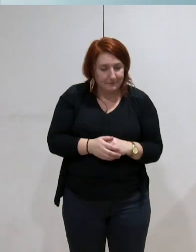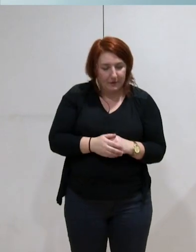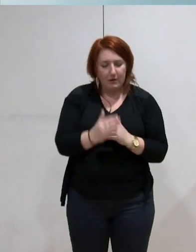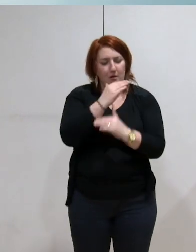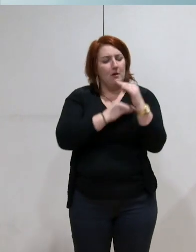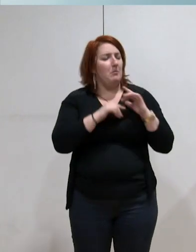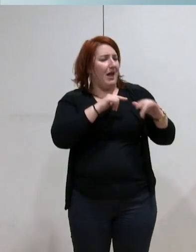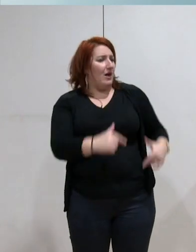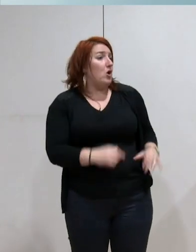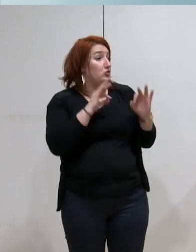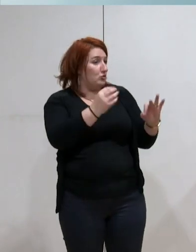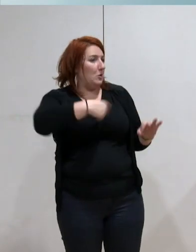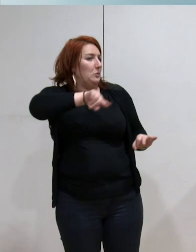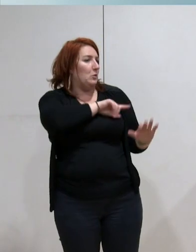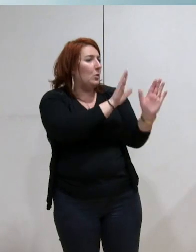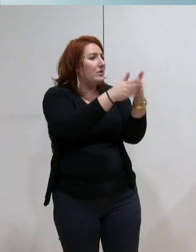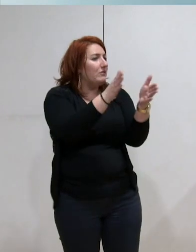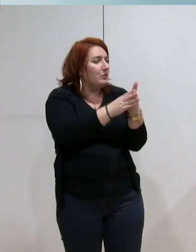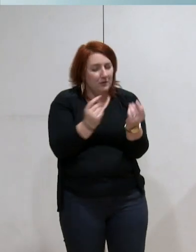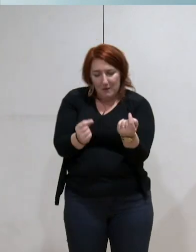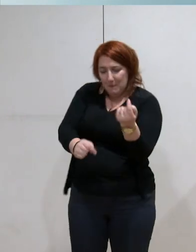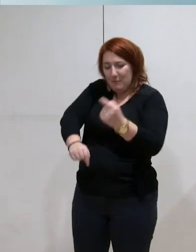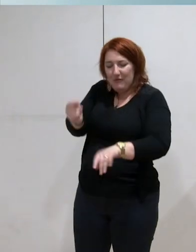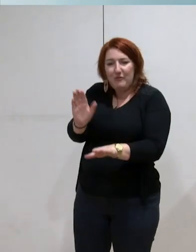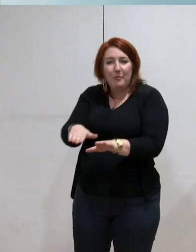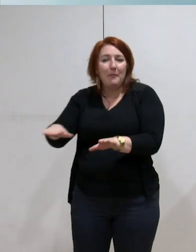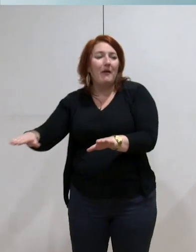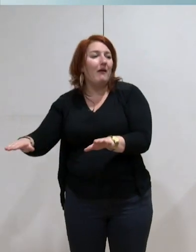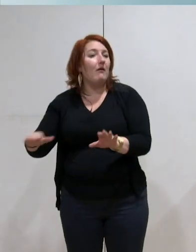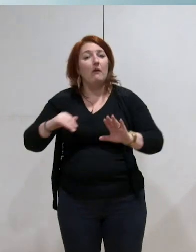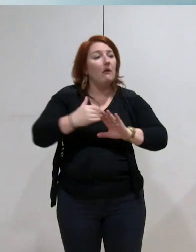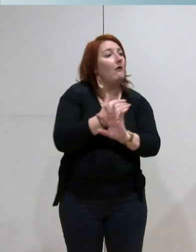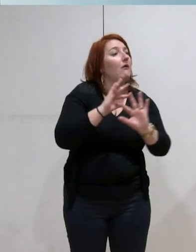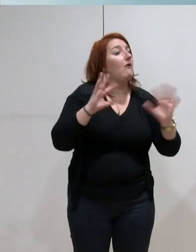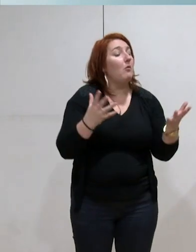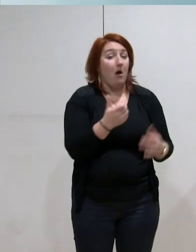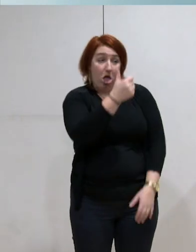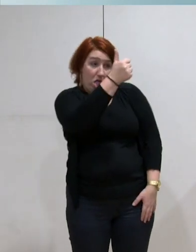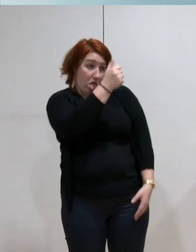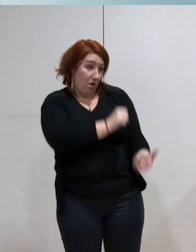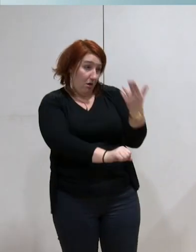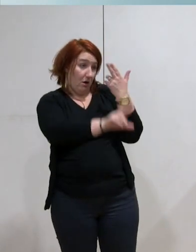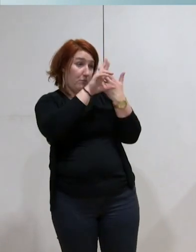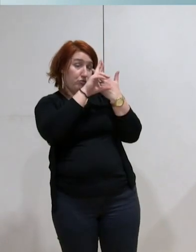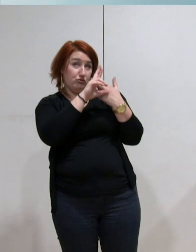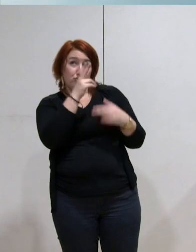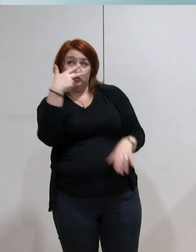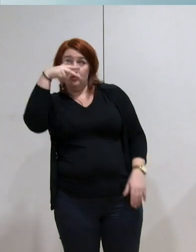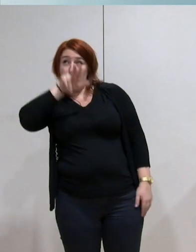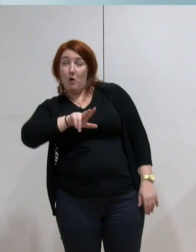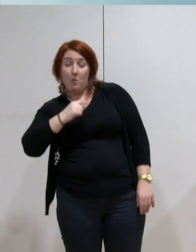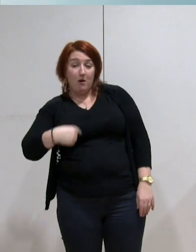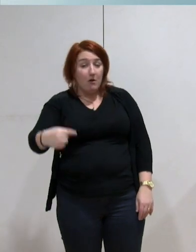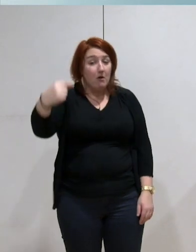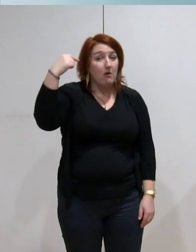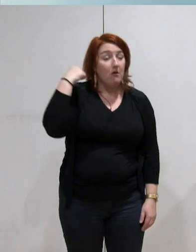quelles étaient les modalités de la la primarisation pardon de didro et la seule réponse que nous avions eu il y a maintenant 3 mois